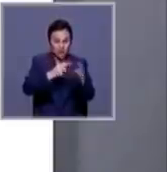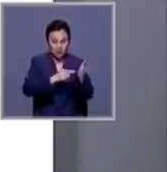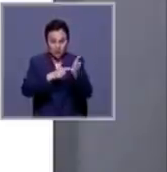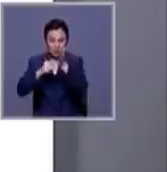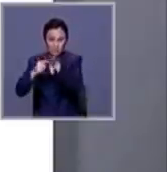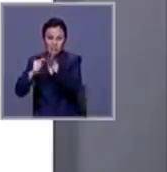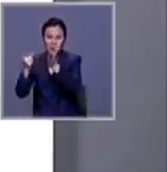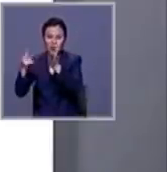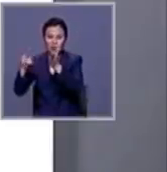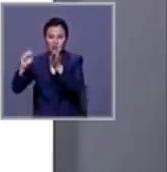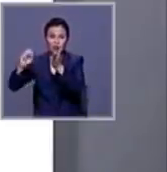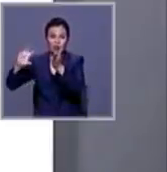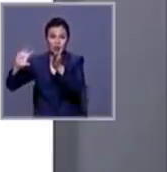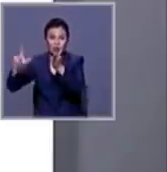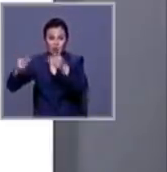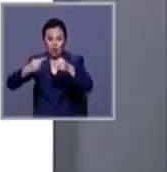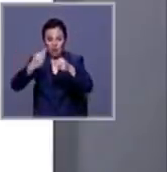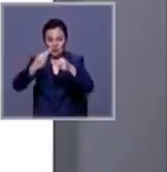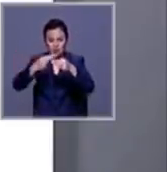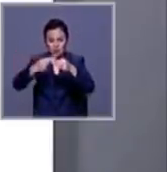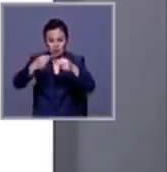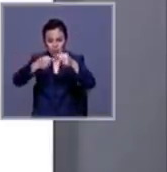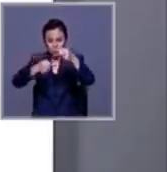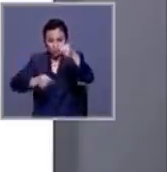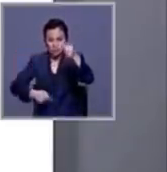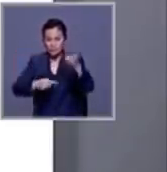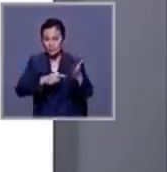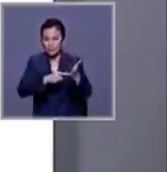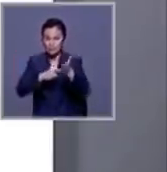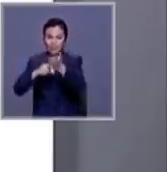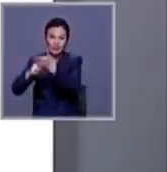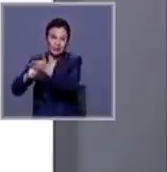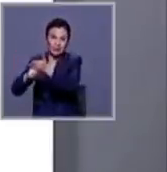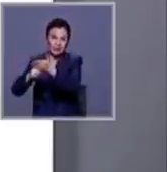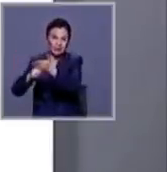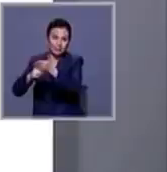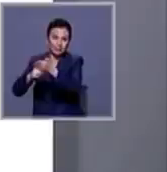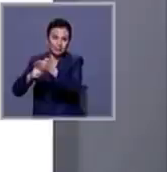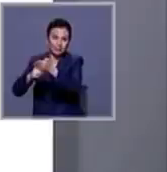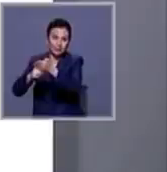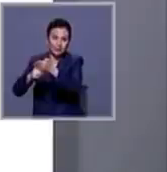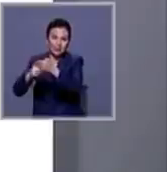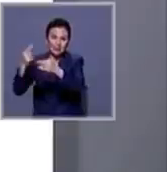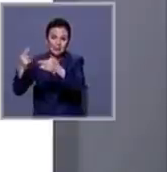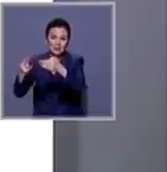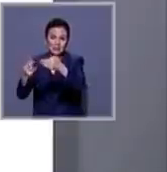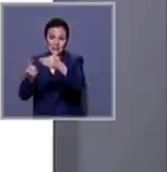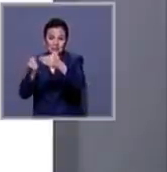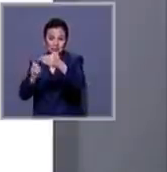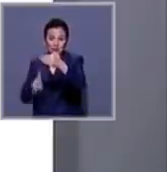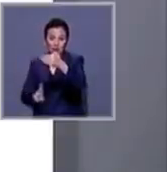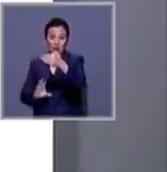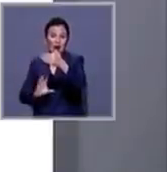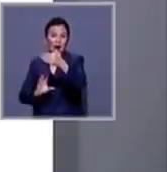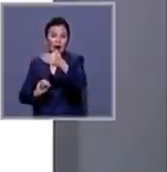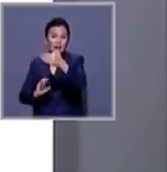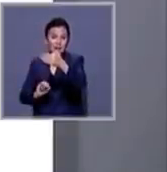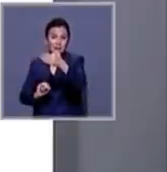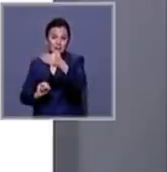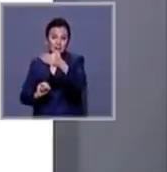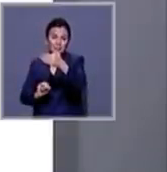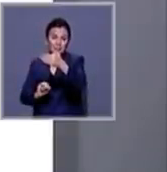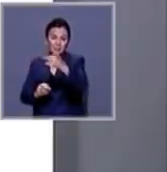ช200คนส่งชื่อให้คสช.เขาผมก็ไม่แน่ใจว่าอันเนี้ยแล้วมีรายชื่อสำรองอีก50คนแต่ตอน